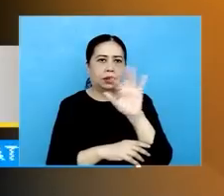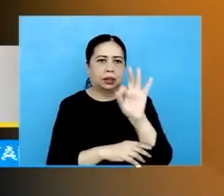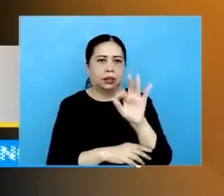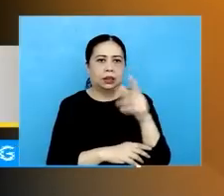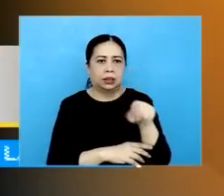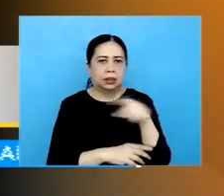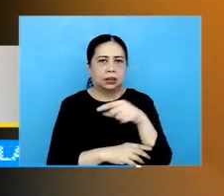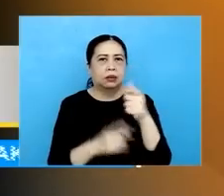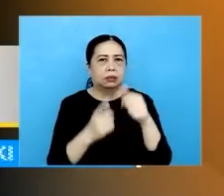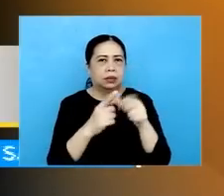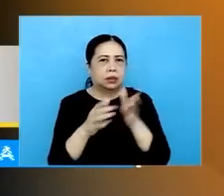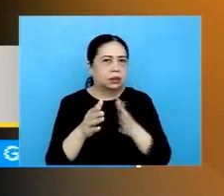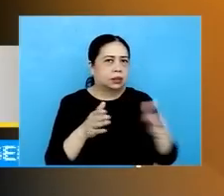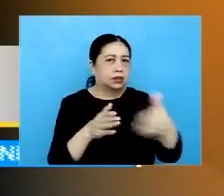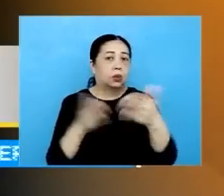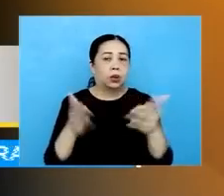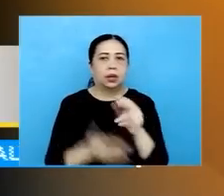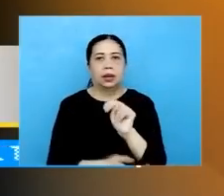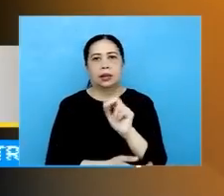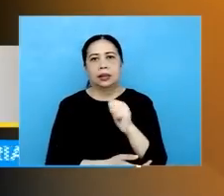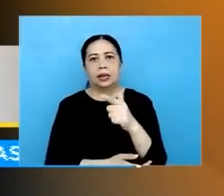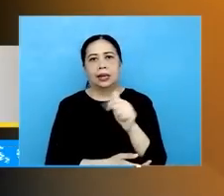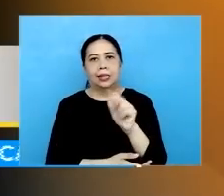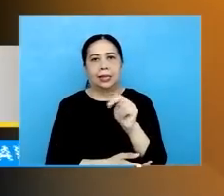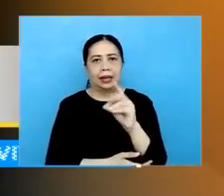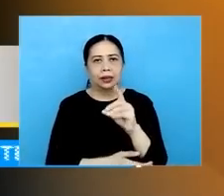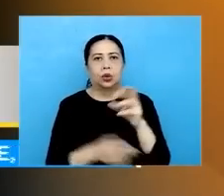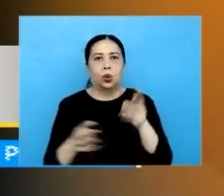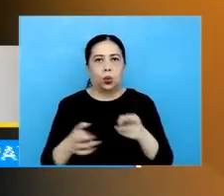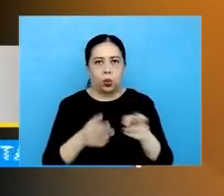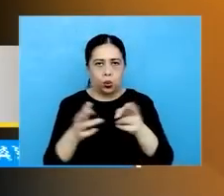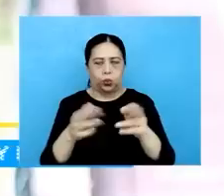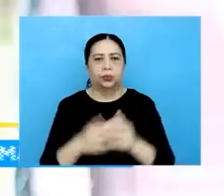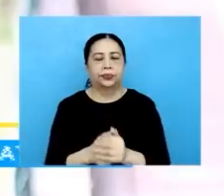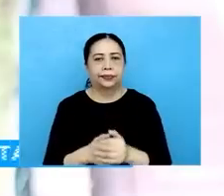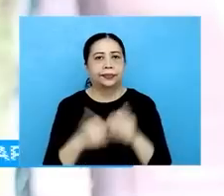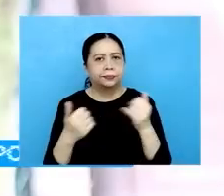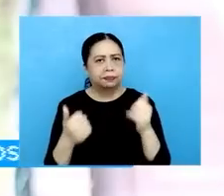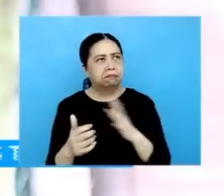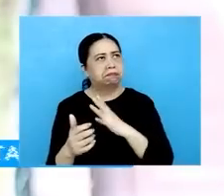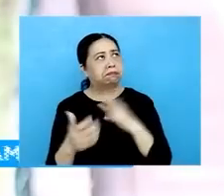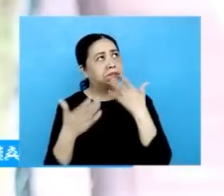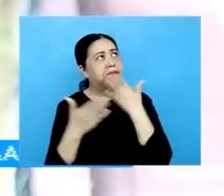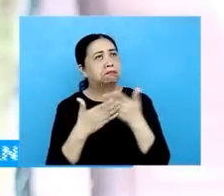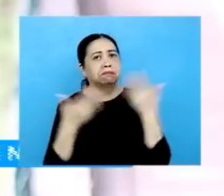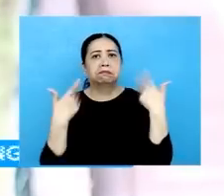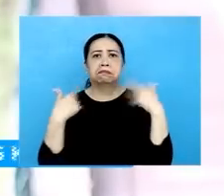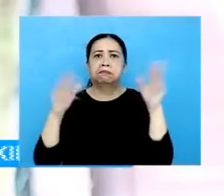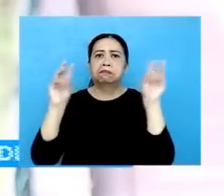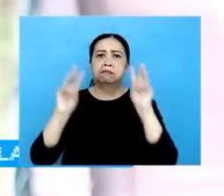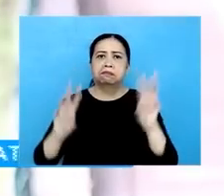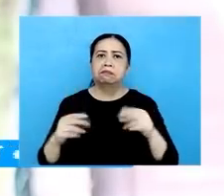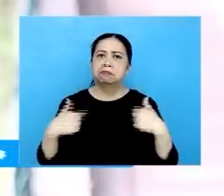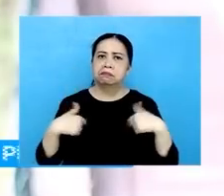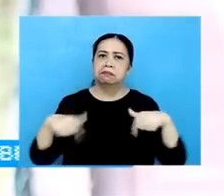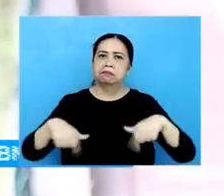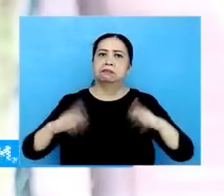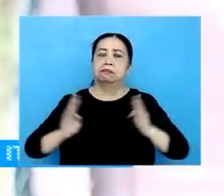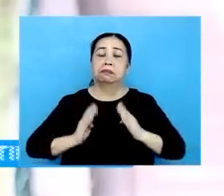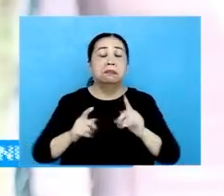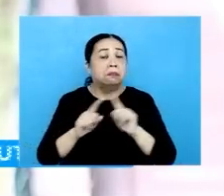muna pwedeng dumaan. Gretchen, Jess, sa ngayon maaliwalas pa ang panahon dito sa Baguio City.